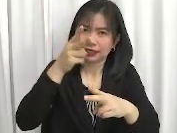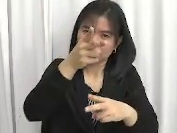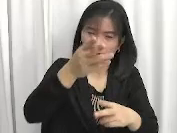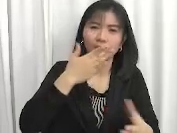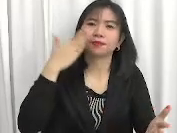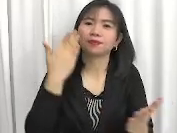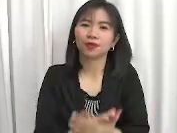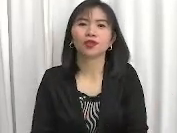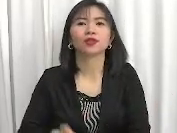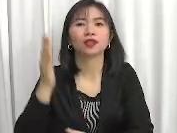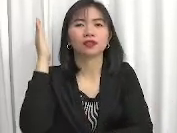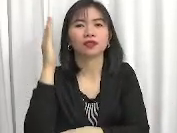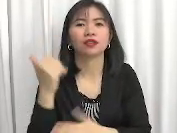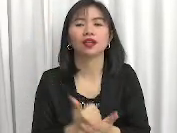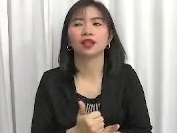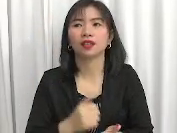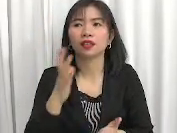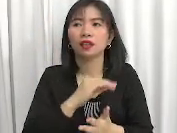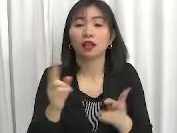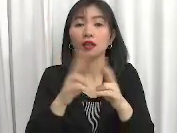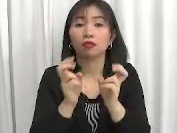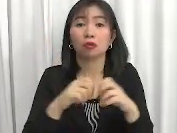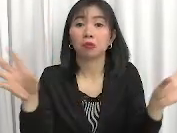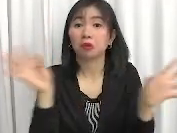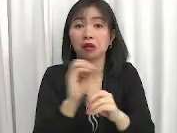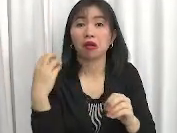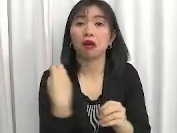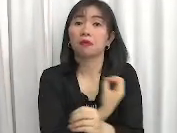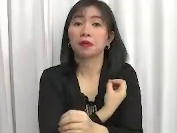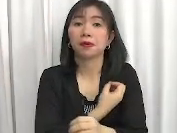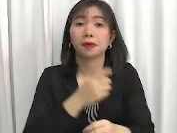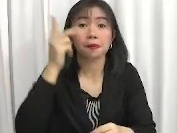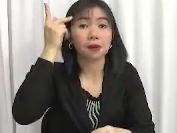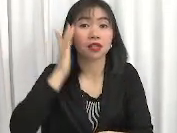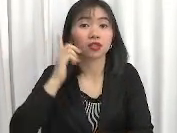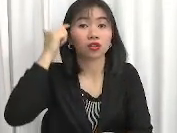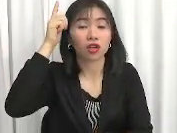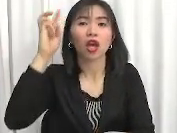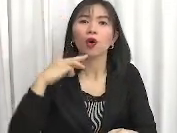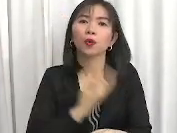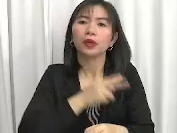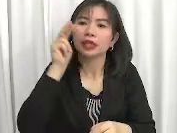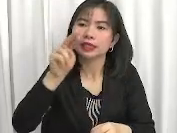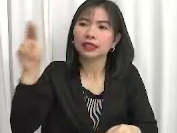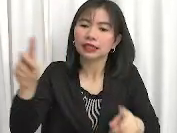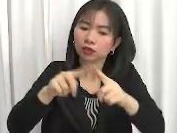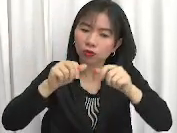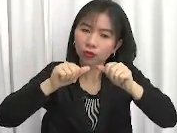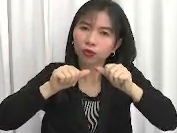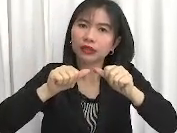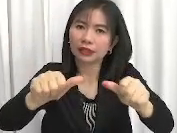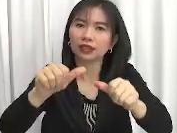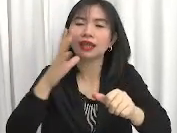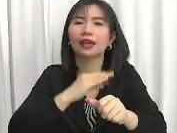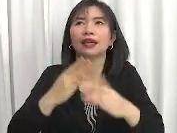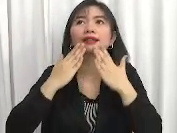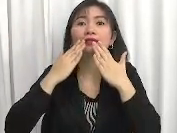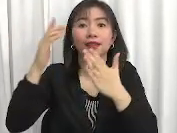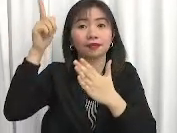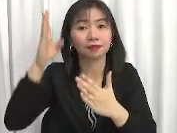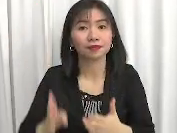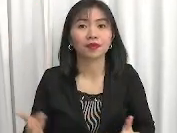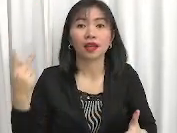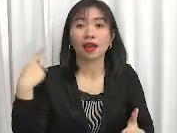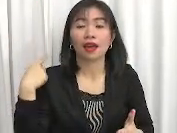po. Pero bagamat wala po yung pastor natin, kailang magpatuloy tayo. At marami rin po salamat. Nagkaroon rin po